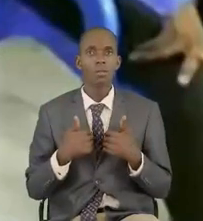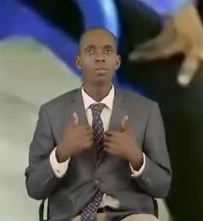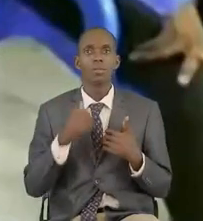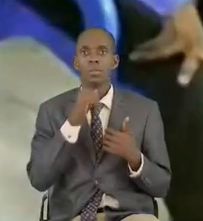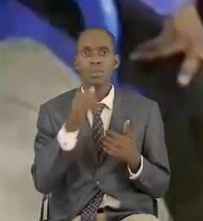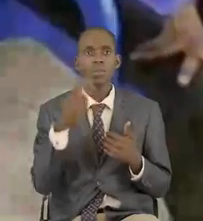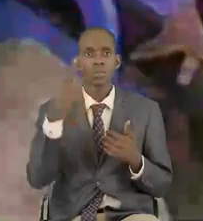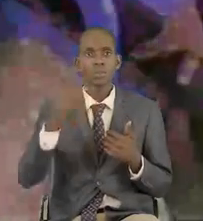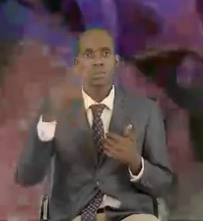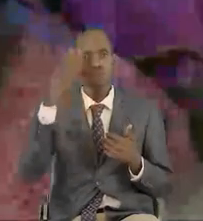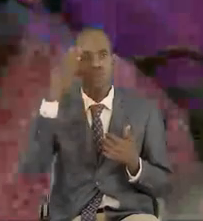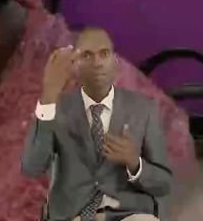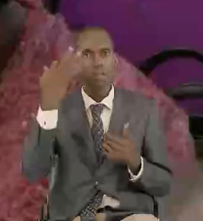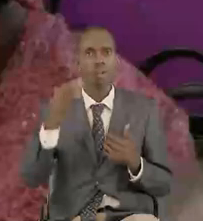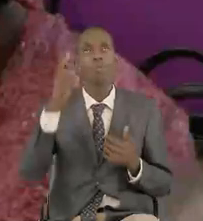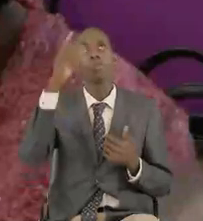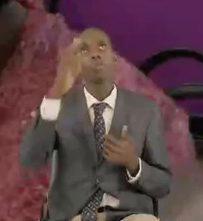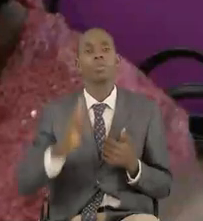Dieu